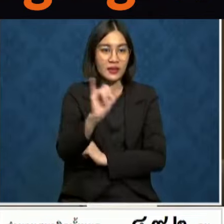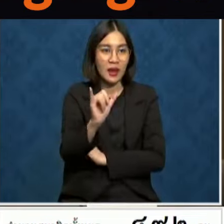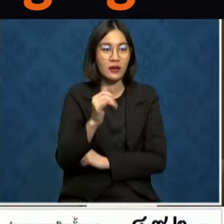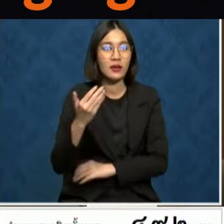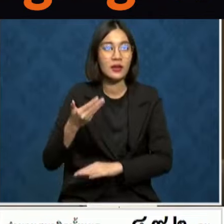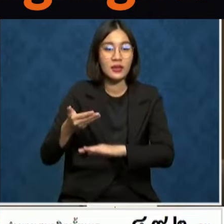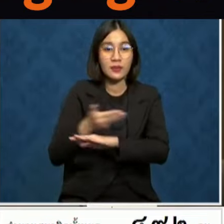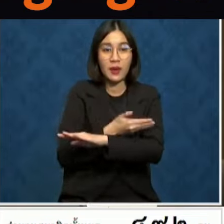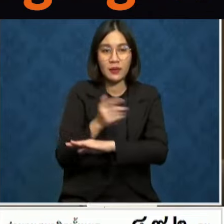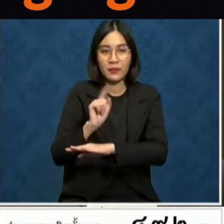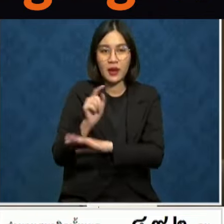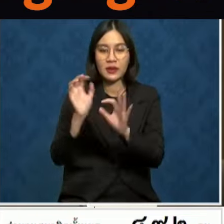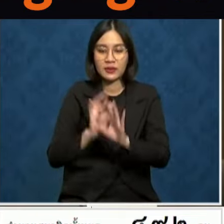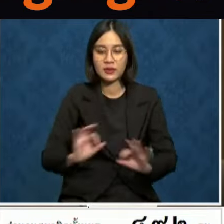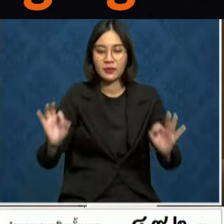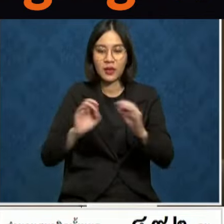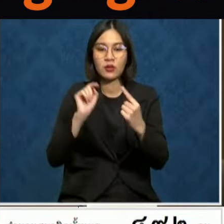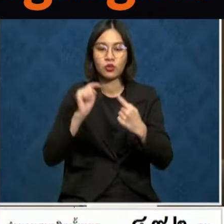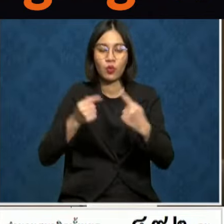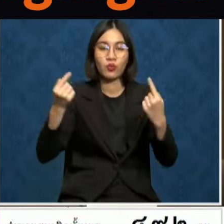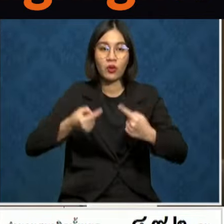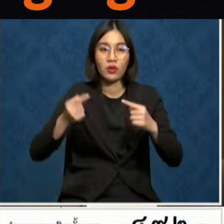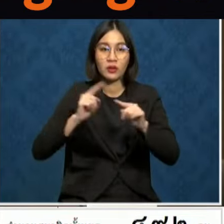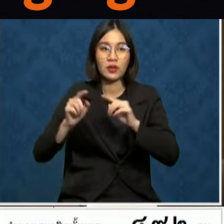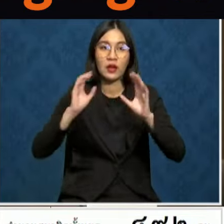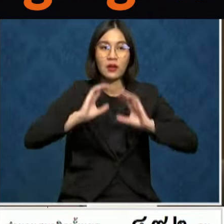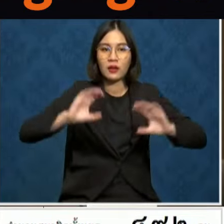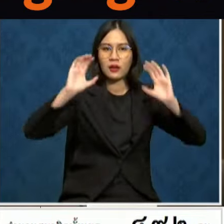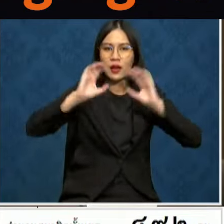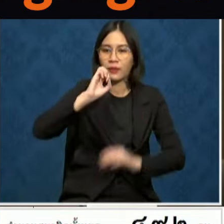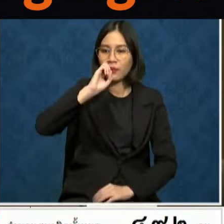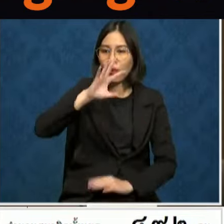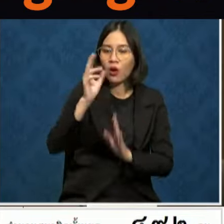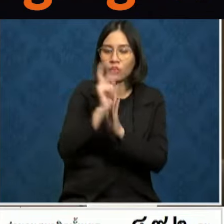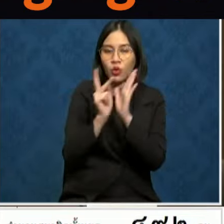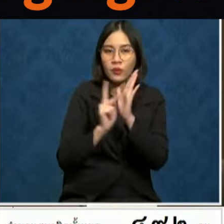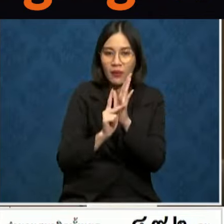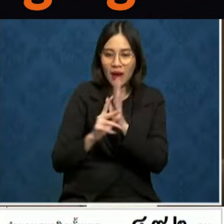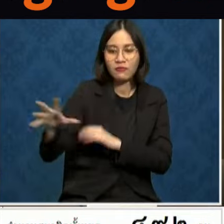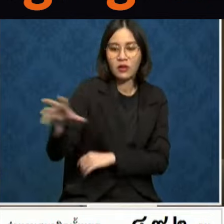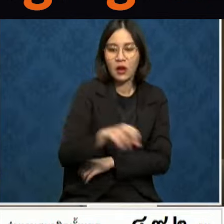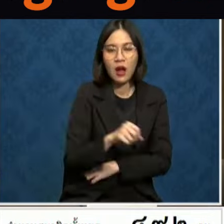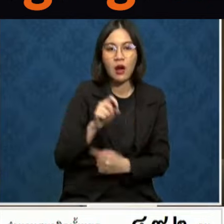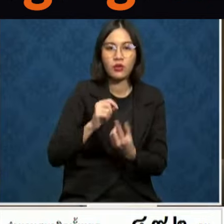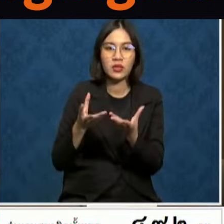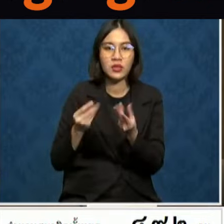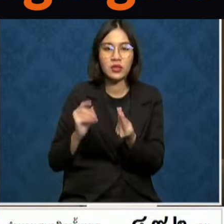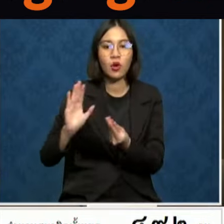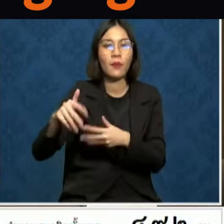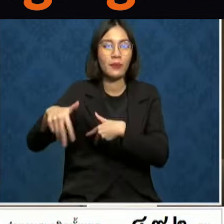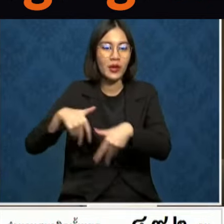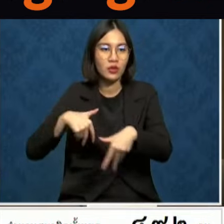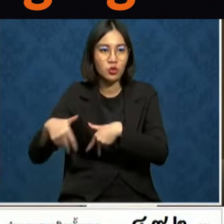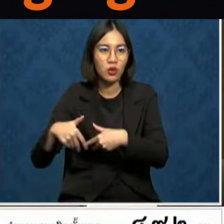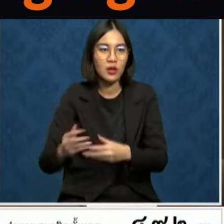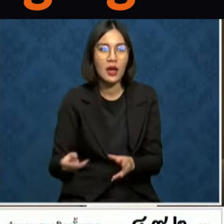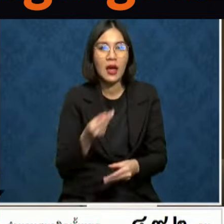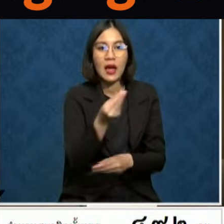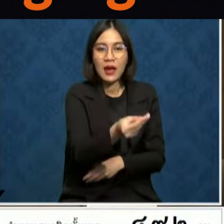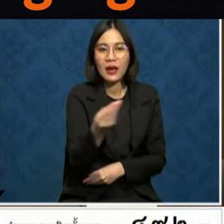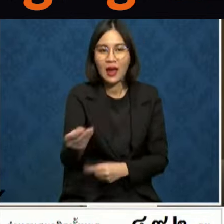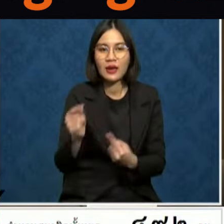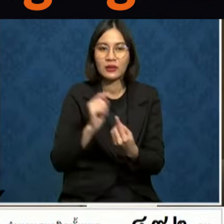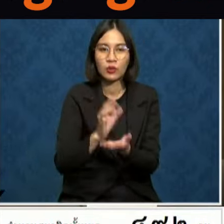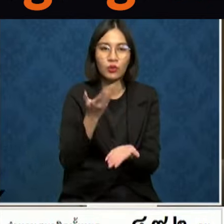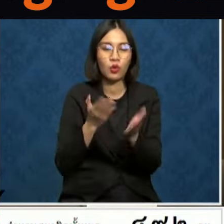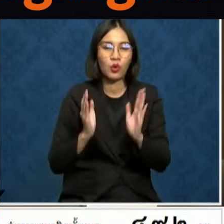ที่ผ่านมาใจความสำคัญของความขัดแย้งก็คือการที่รัฐอ้างกฎหมายเข้าแย่งชิงที่ดินจากประชาชนแล้วเอาไปแจกจ่ายให้กับนาย